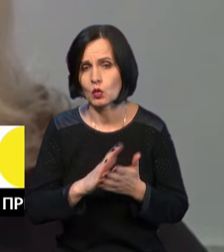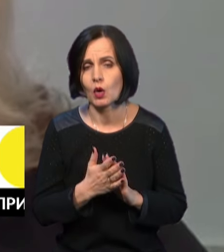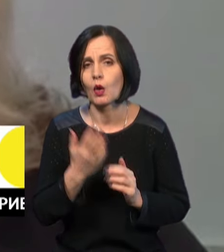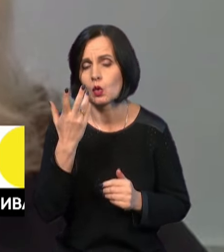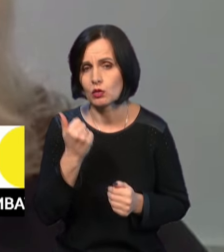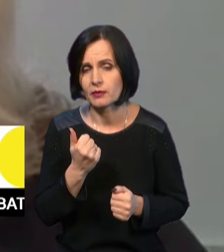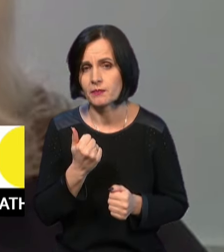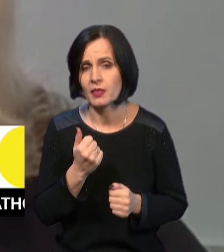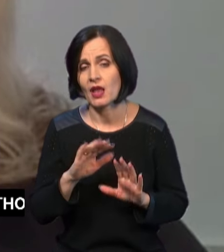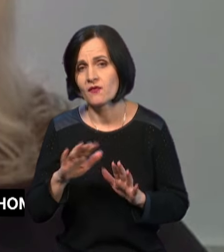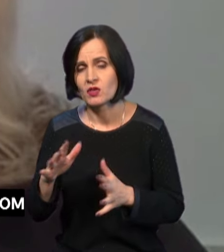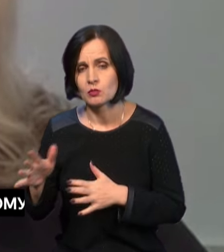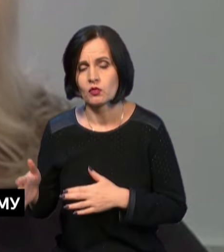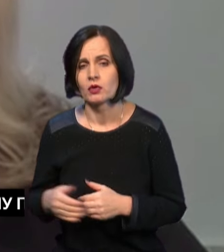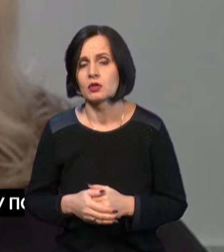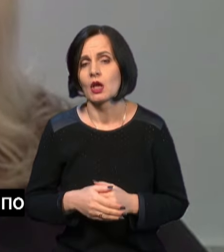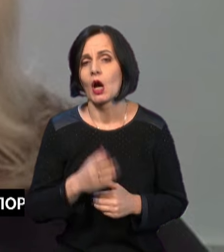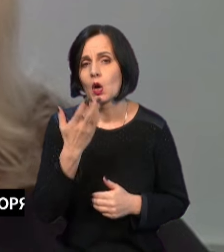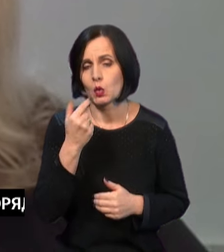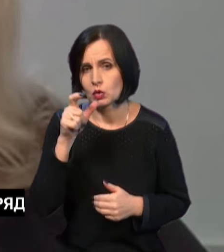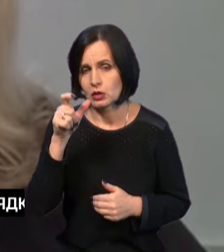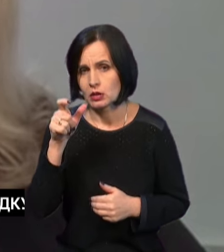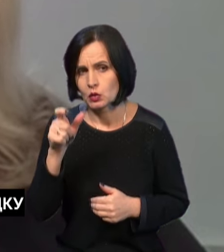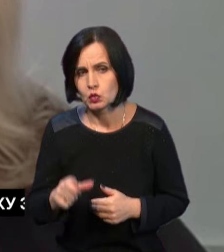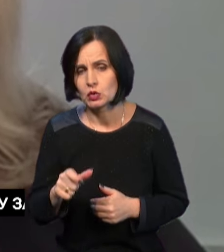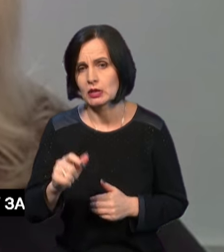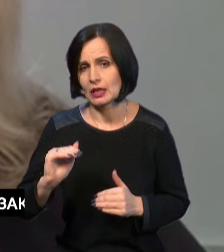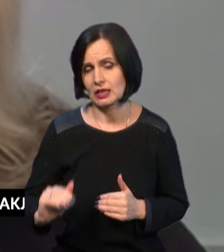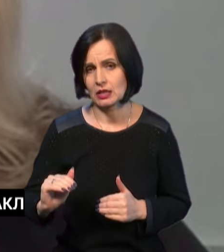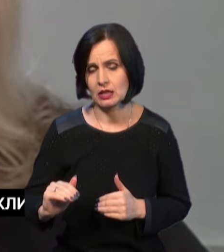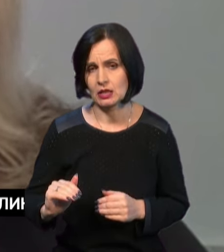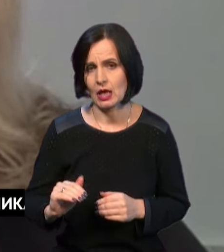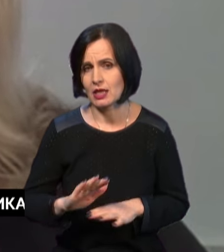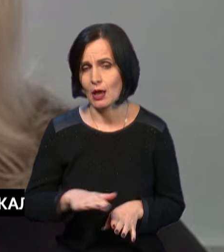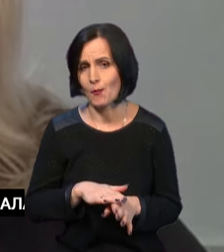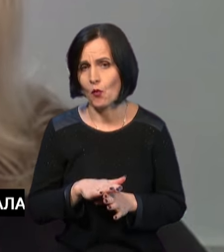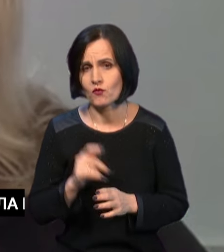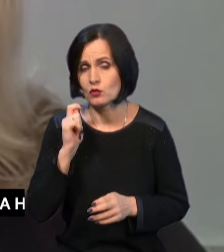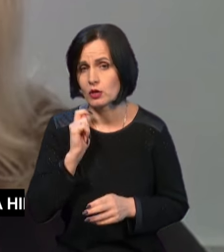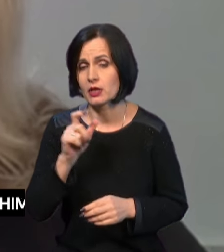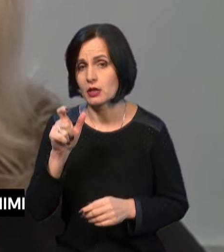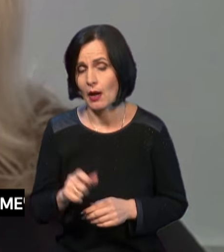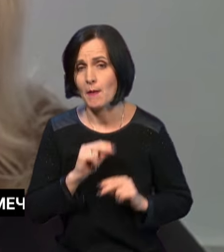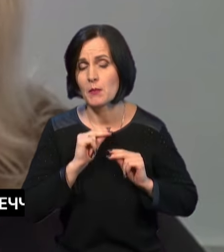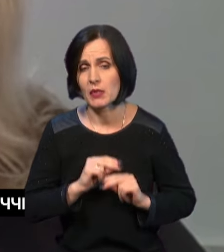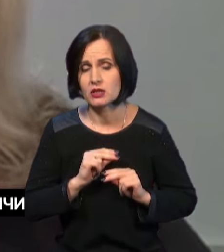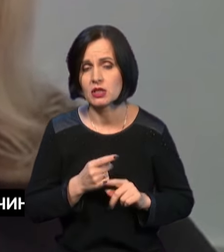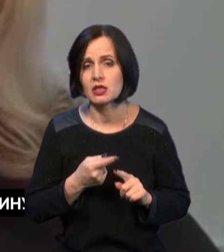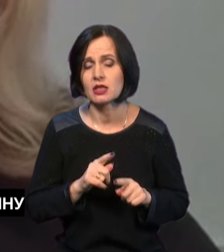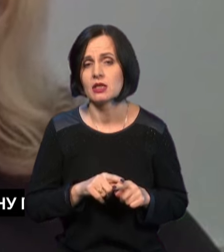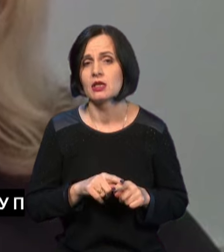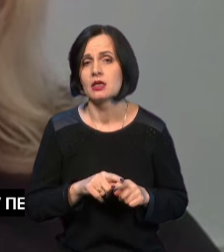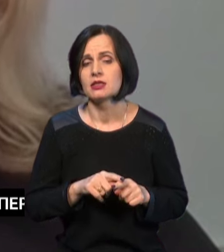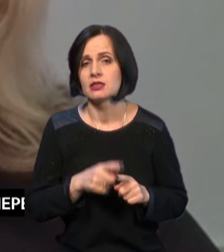коли відбувається, коли людина, дитина, так, це неповнолітня особа, коли працює і в цей період